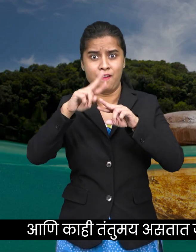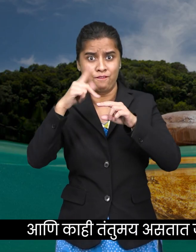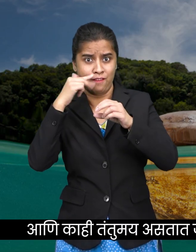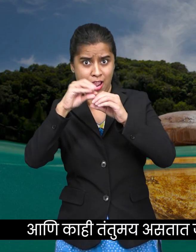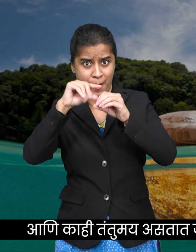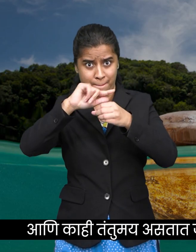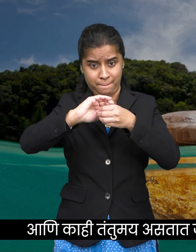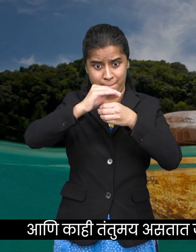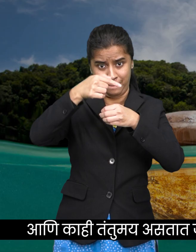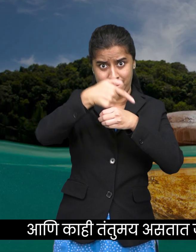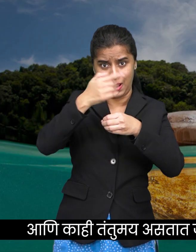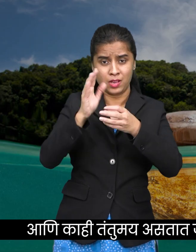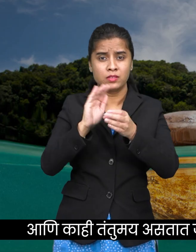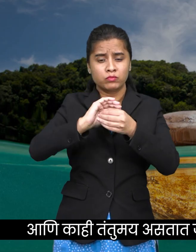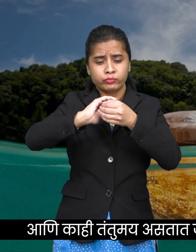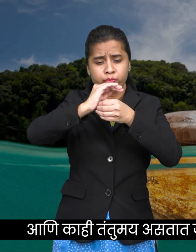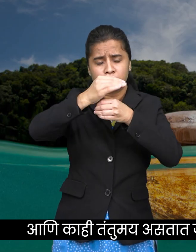फळे बंद असतात.